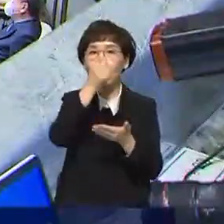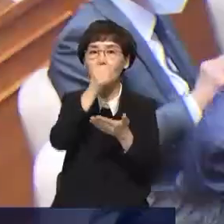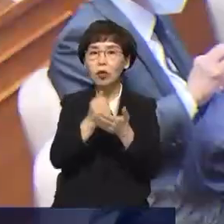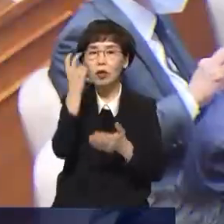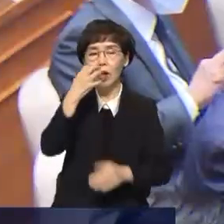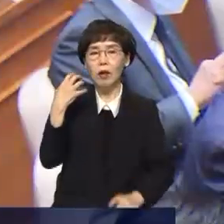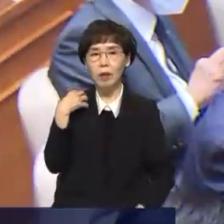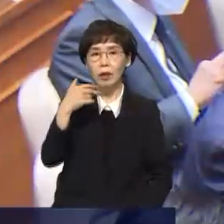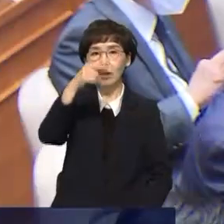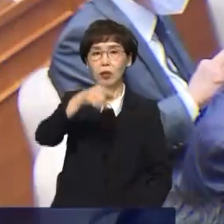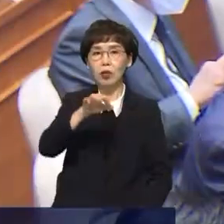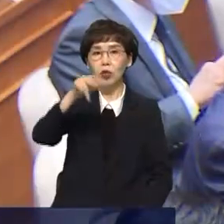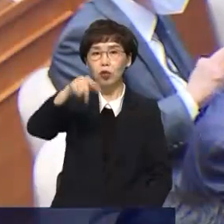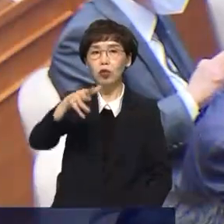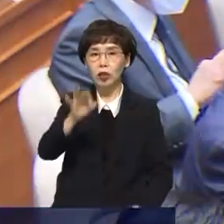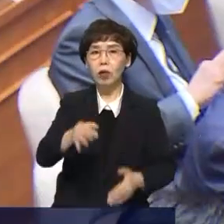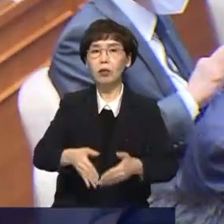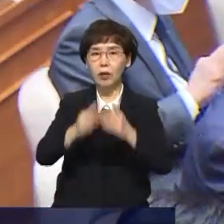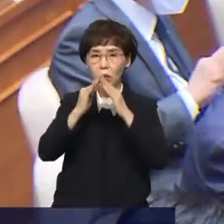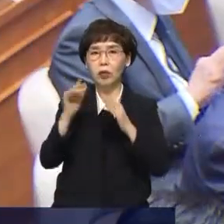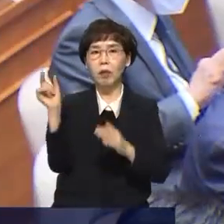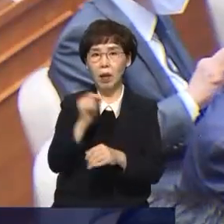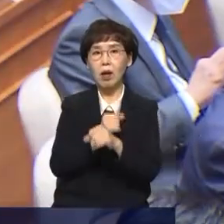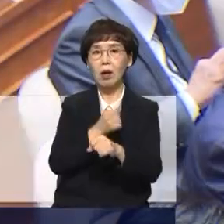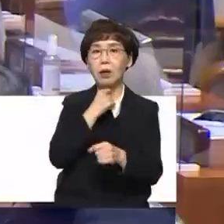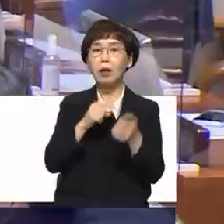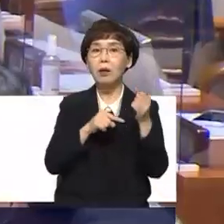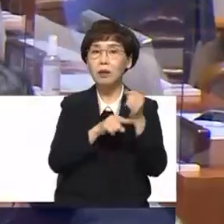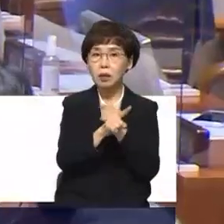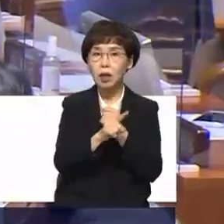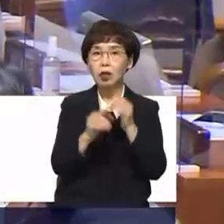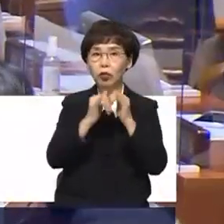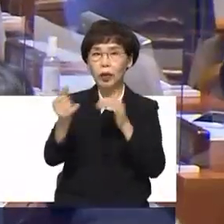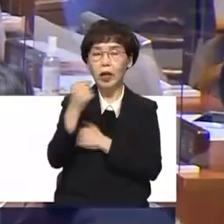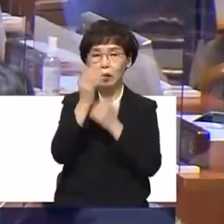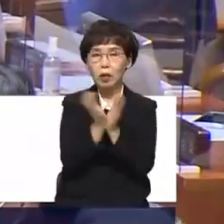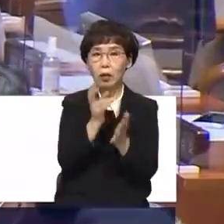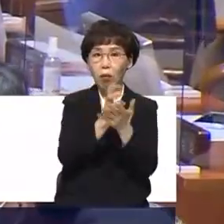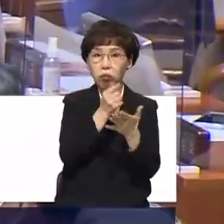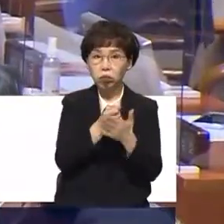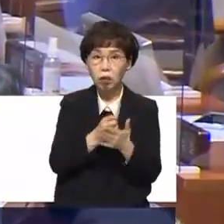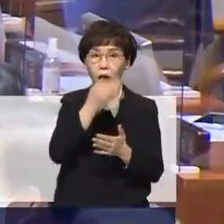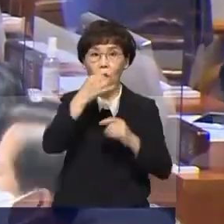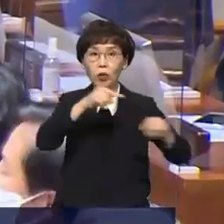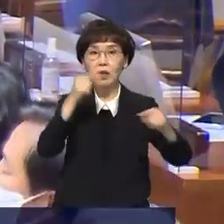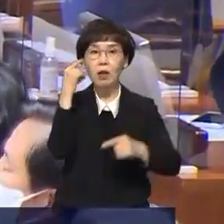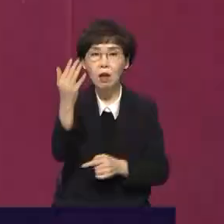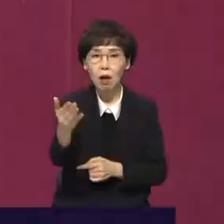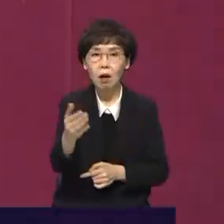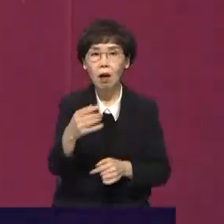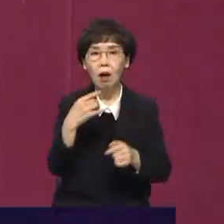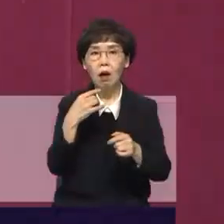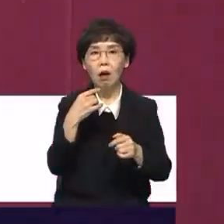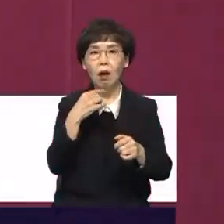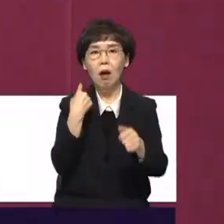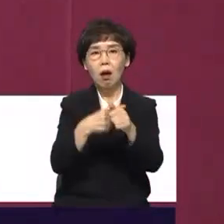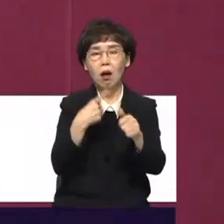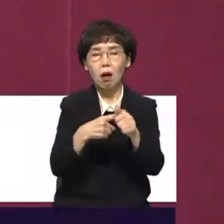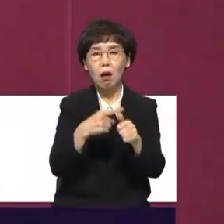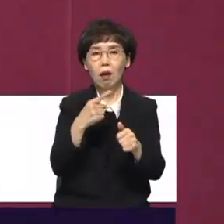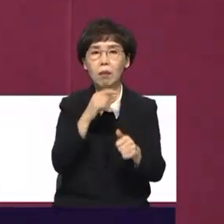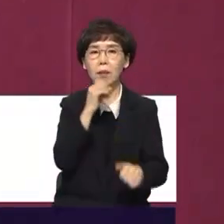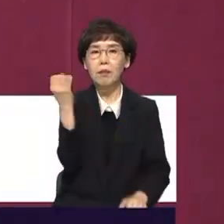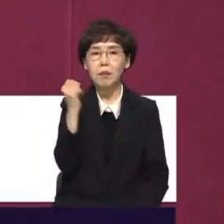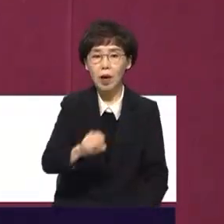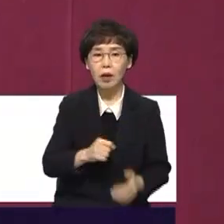담당할 중수청 설치에 속도를 내겠다는 겁니다. 국민의힘은 입법 독재라며 거세게 반발했습니다. 유례없는 입법 독재의